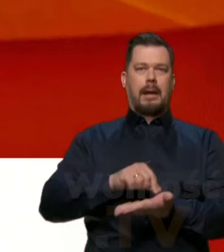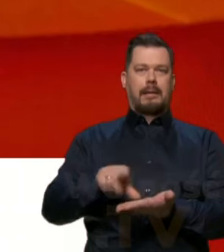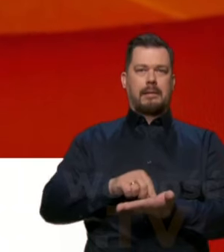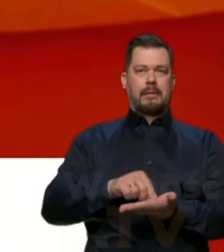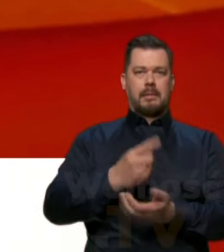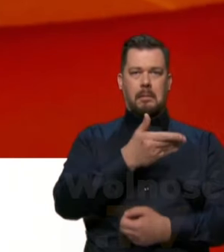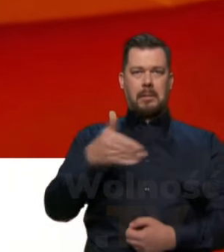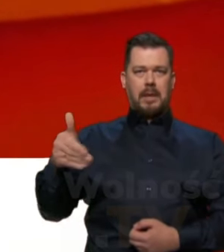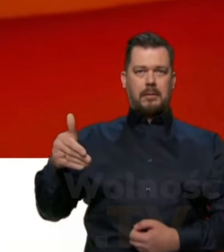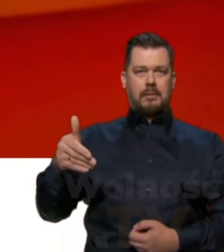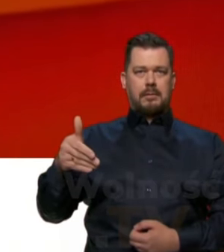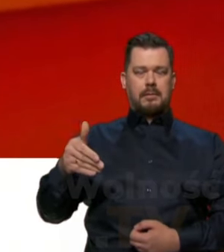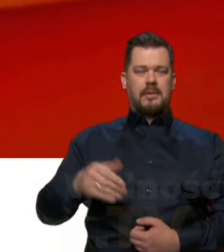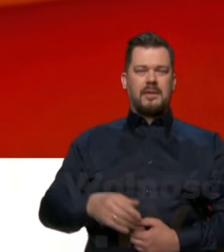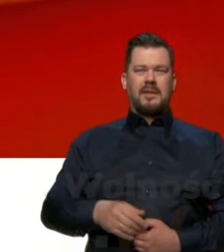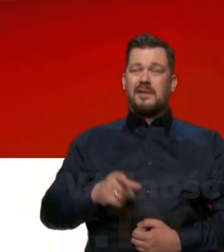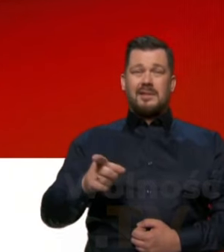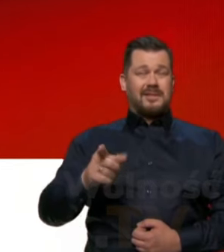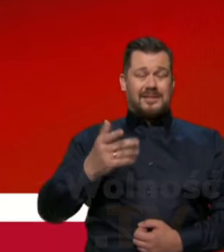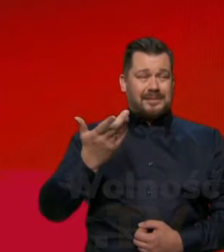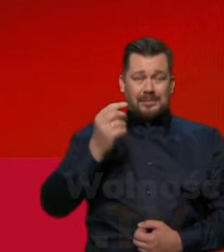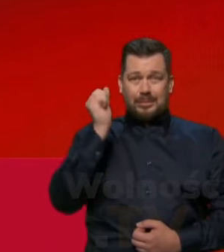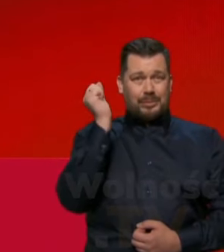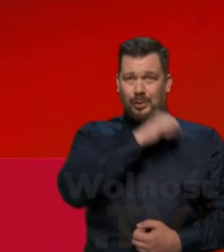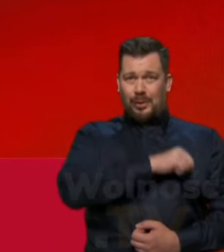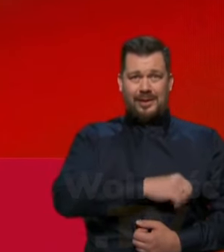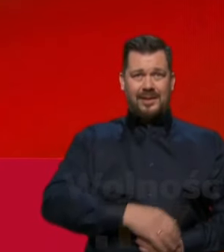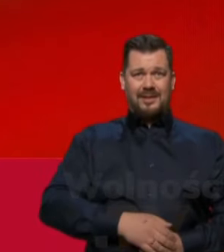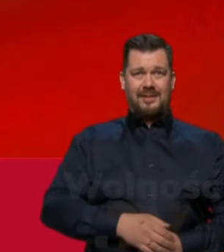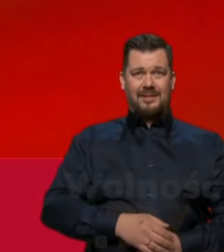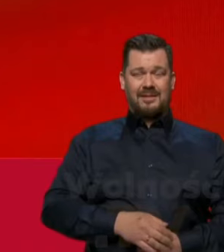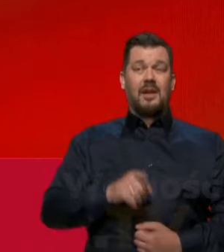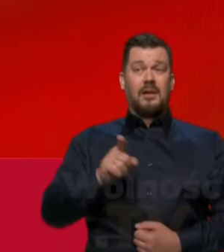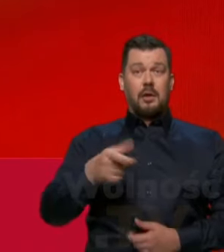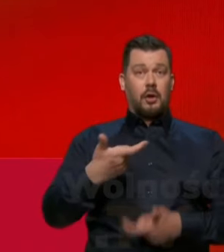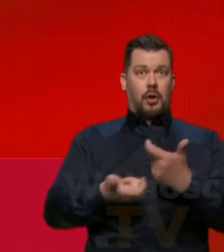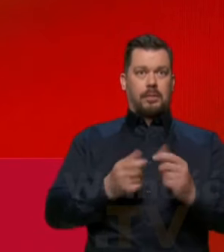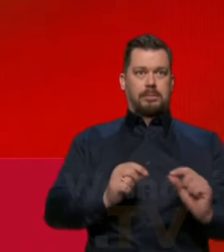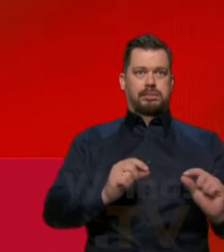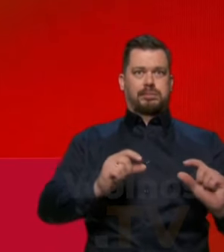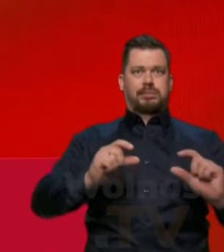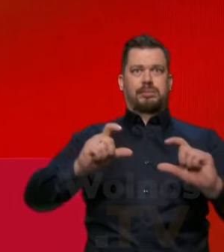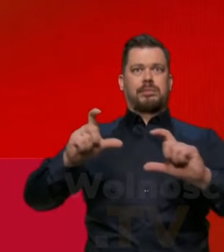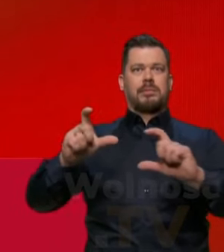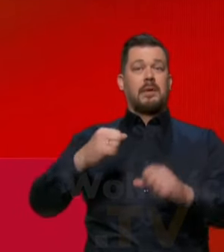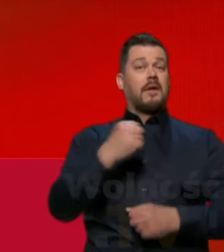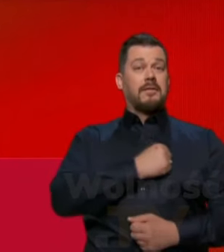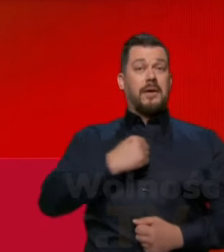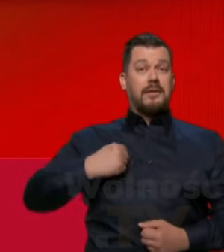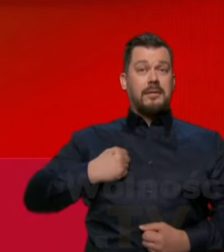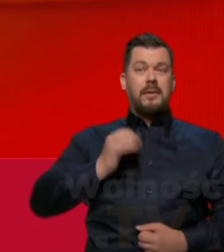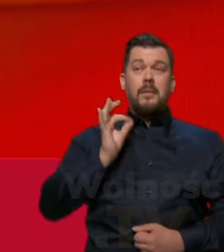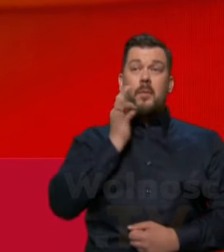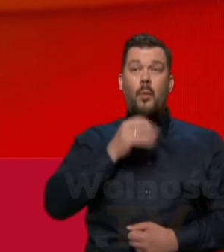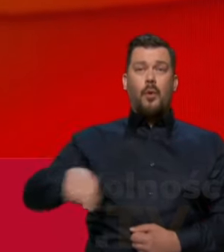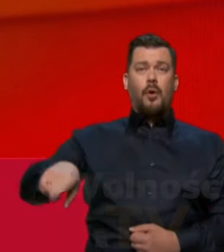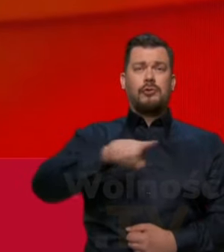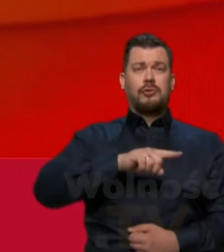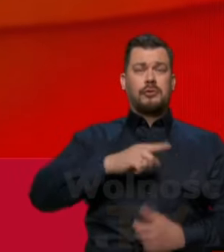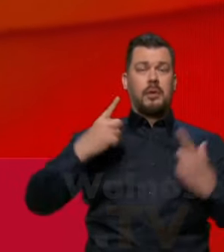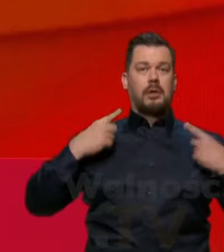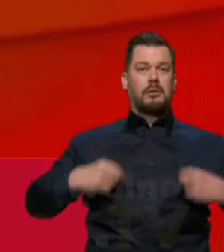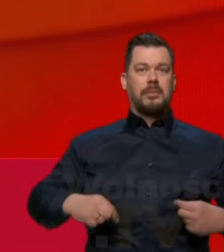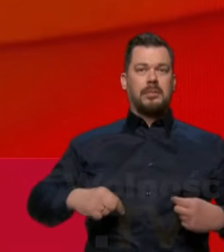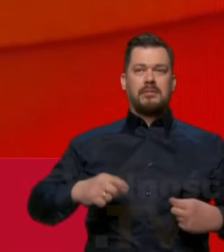zaciągnięcia kredytu na 1 000 000 zł. To jest absurd. Doprowadzono do takiej sytuacji, w której w Warszawie młodym